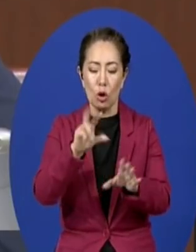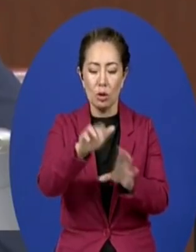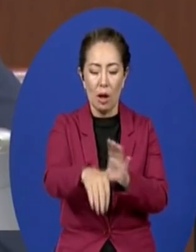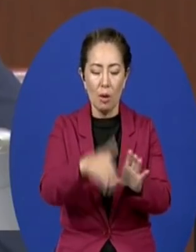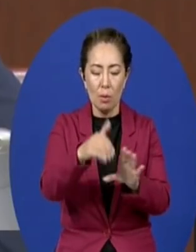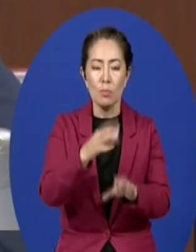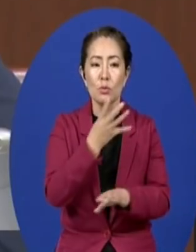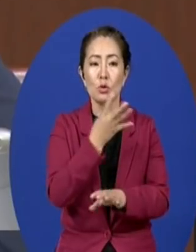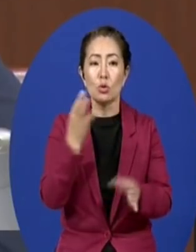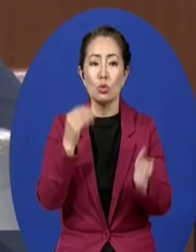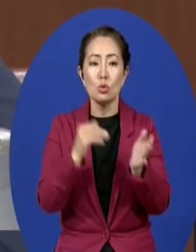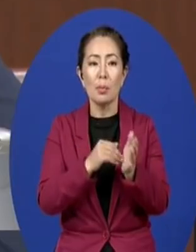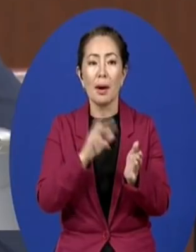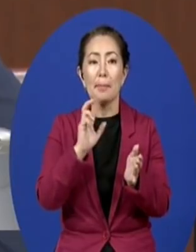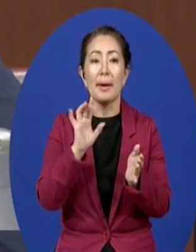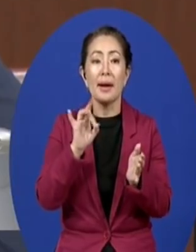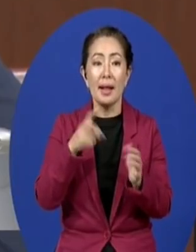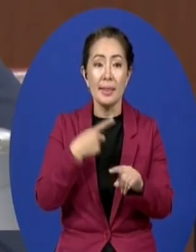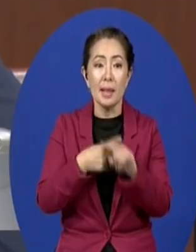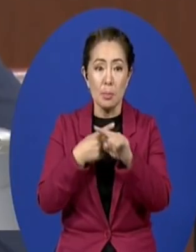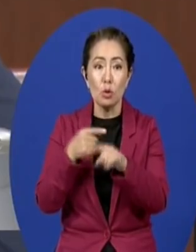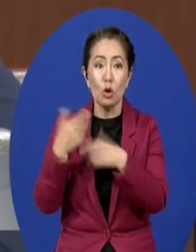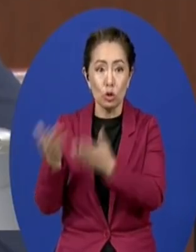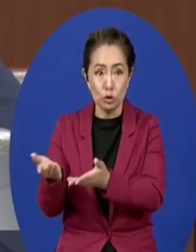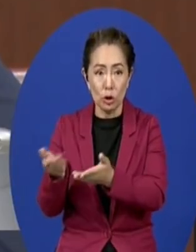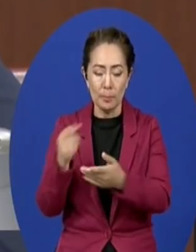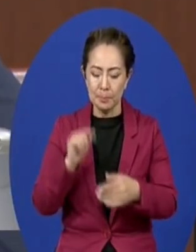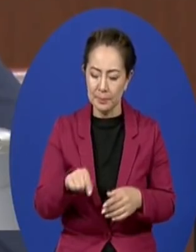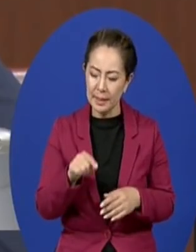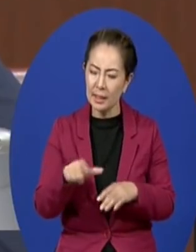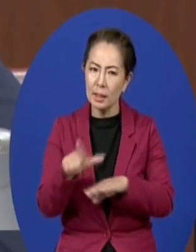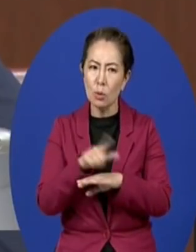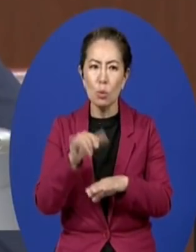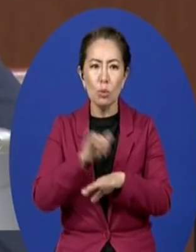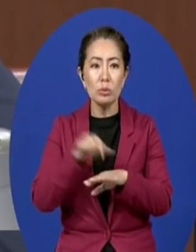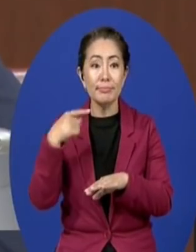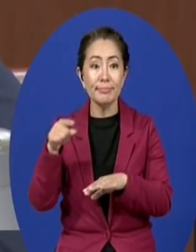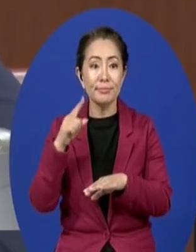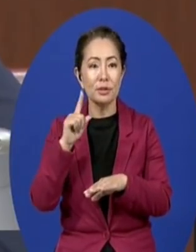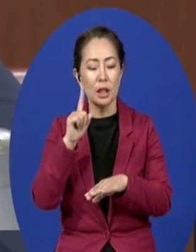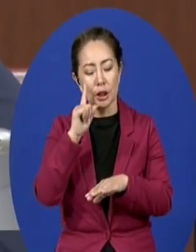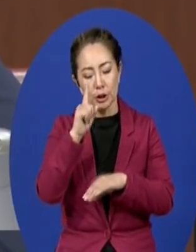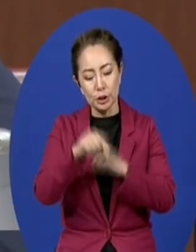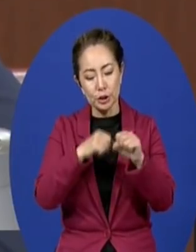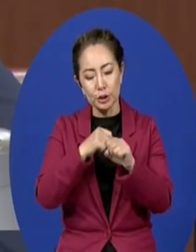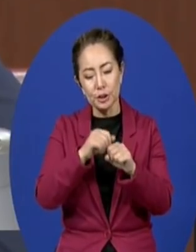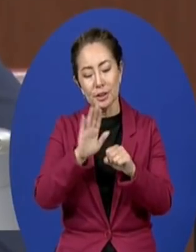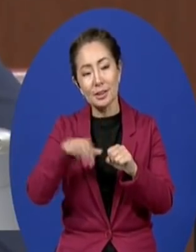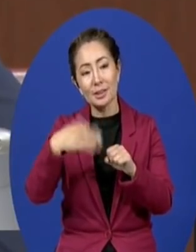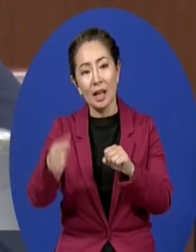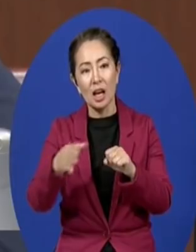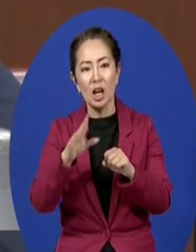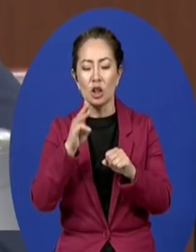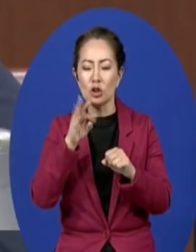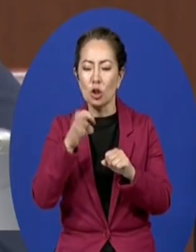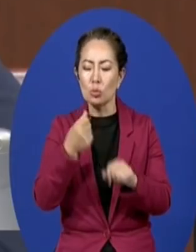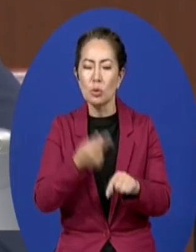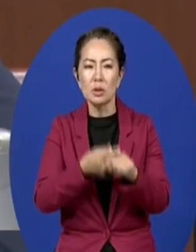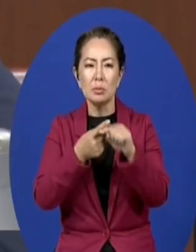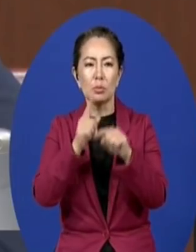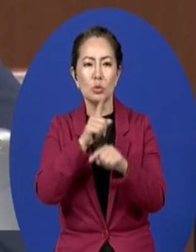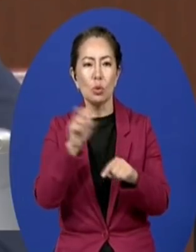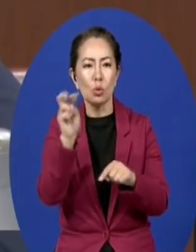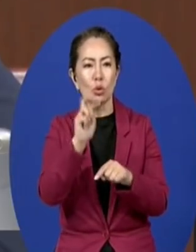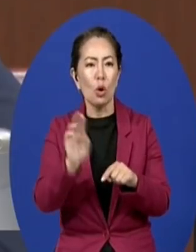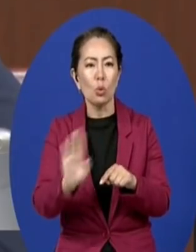баррелаар нэмэгдүүлсэн. За энэ бол юу вэ гэхлээр одоо олборлогч орнууд оны эцсэд нэг баррел тосны үнийг 100 ам долларт хүрчихгүй